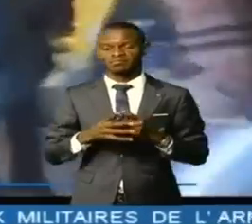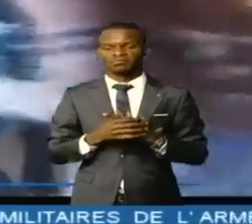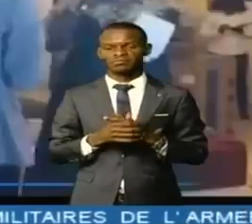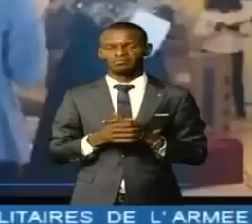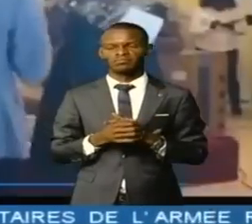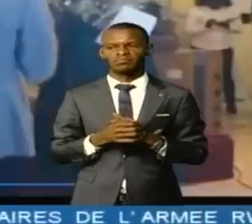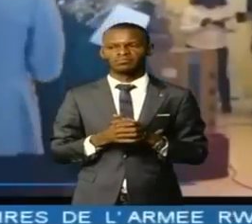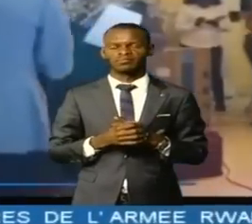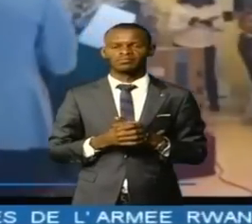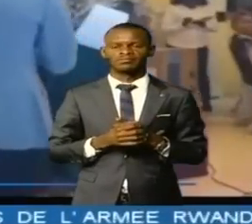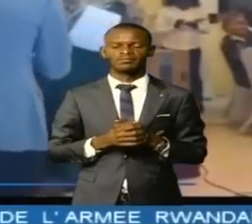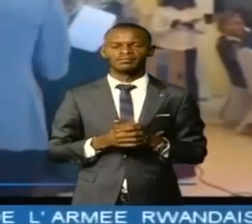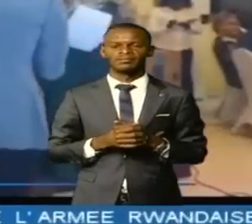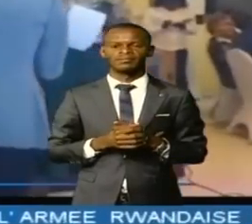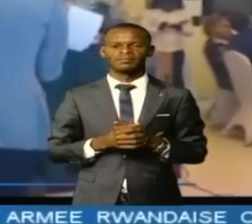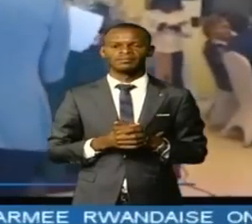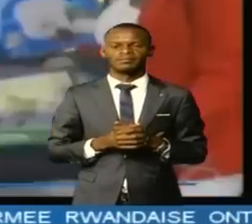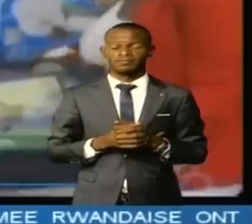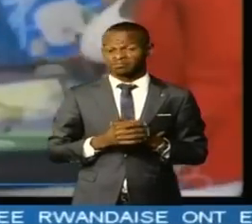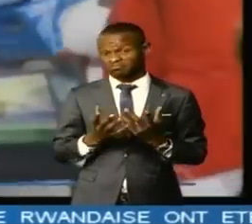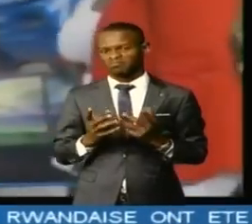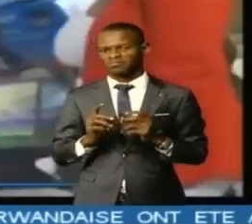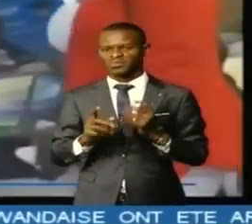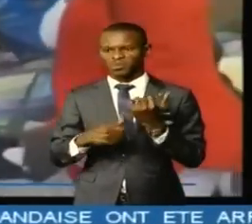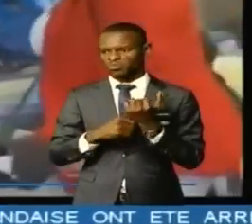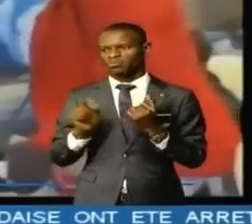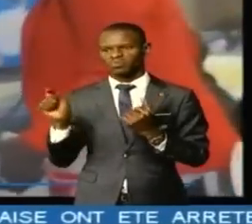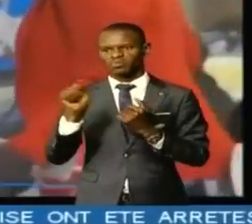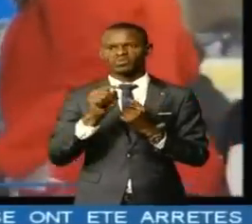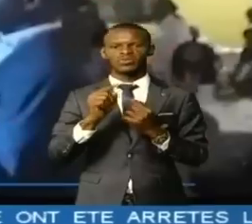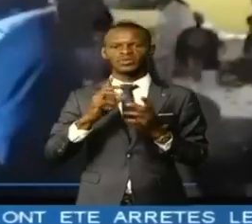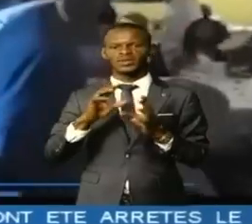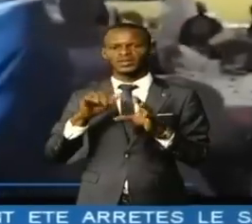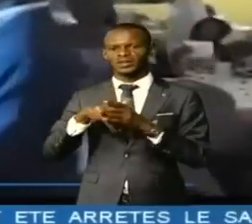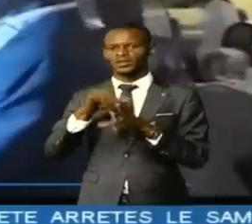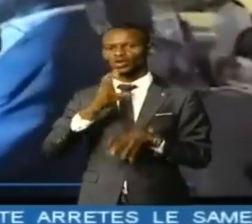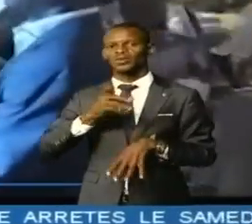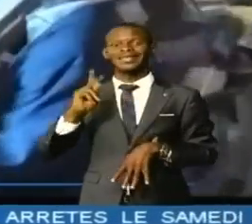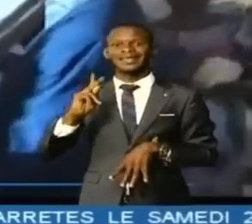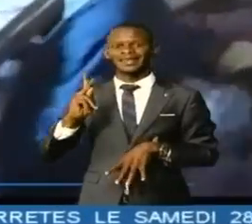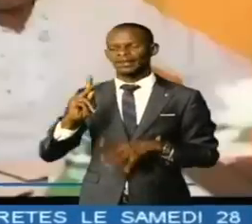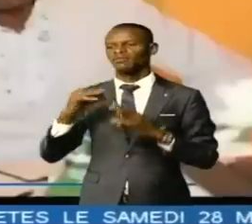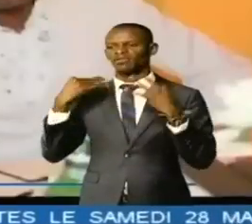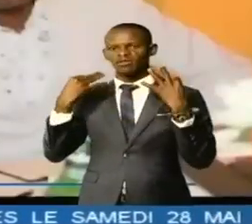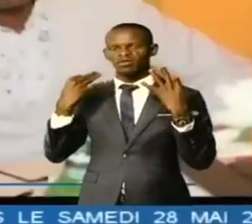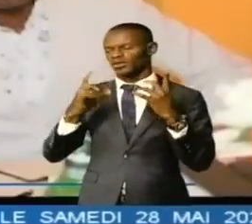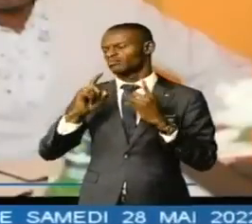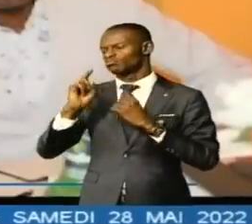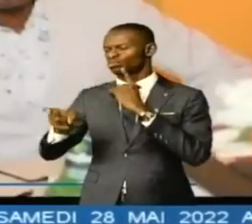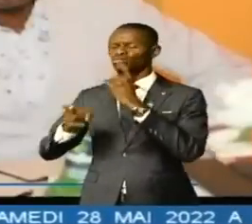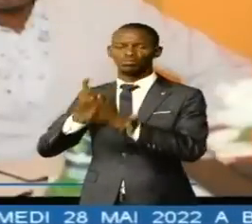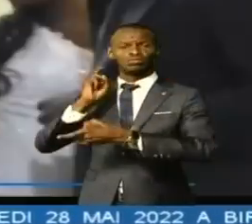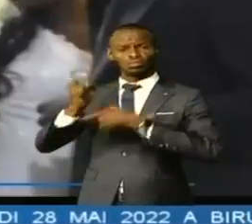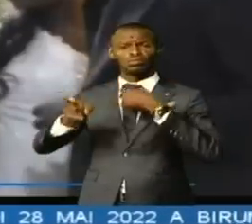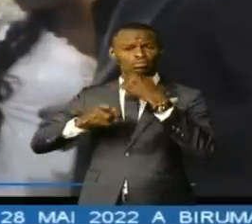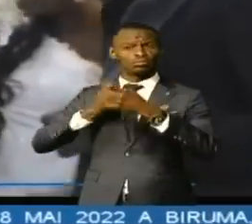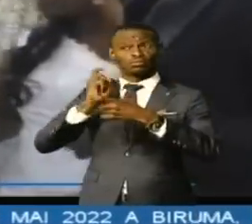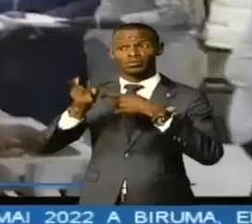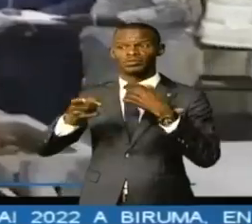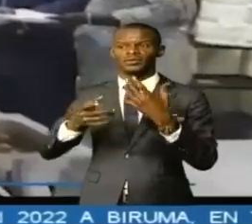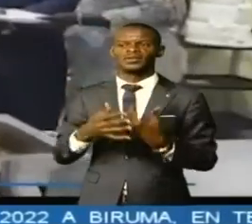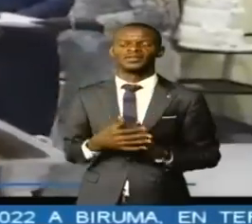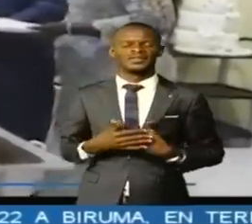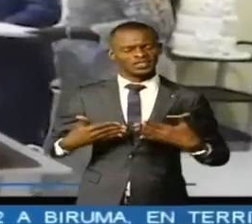Lumière dans la commune de Kintambo. Des cadeaux, des biens de valeur leur ont été remis. Ici, trois verbes. Exécuter,